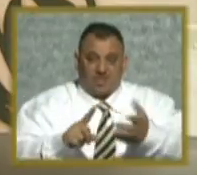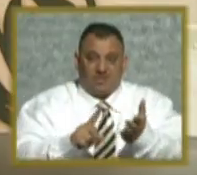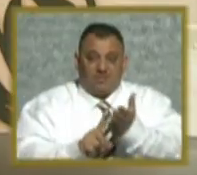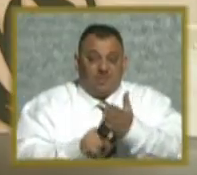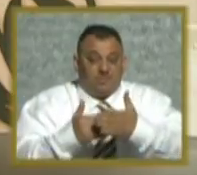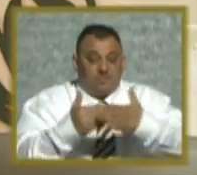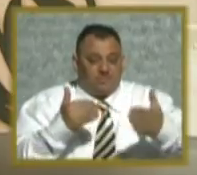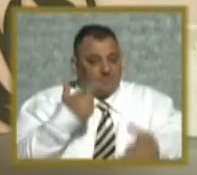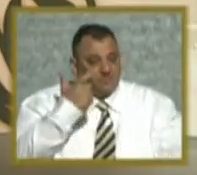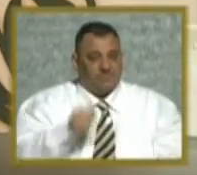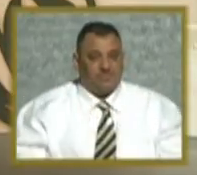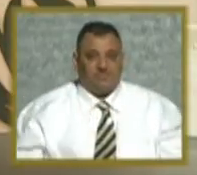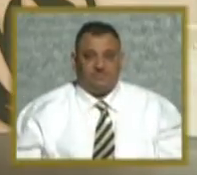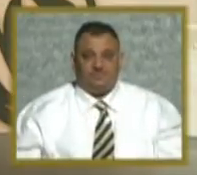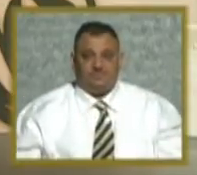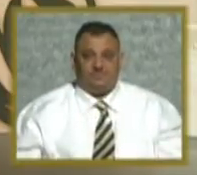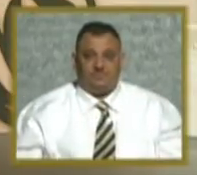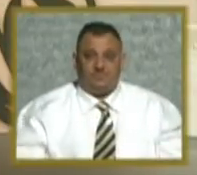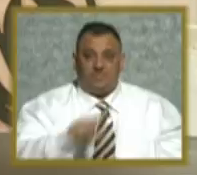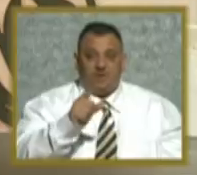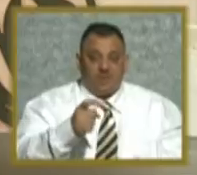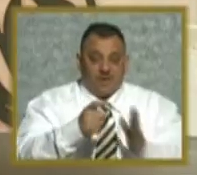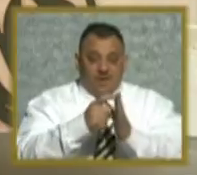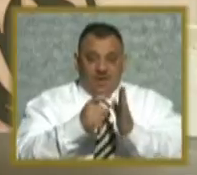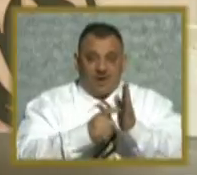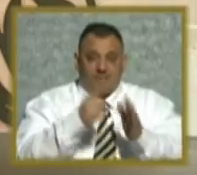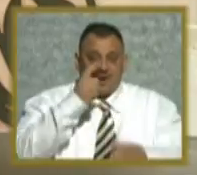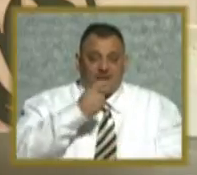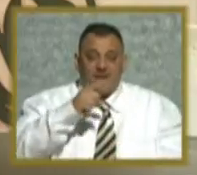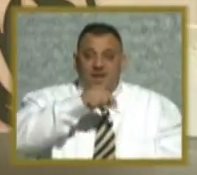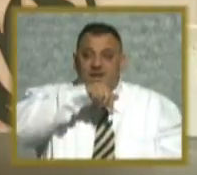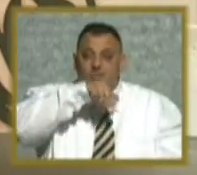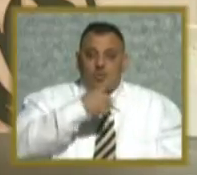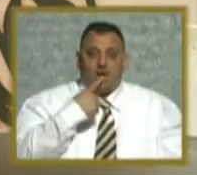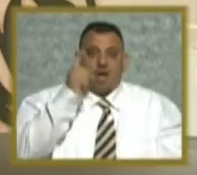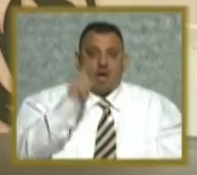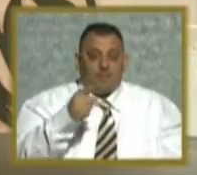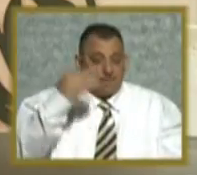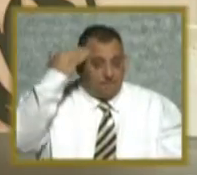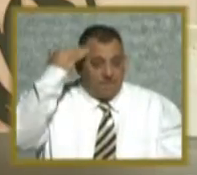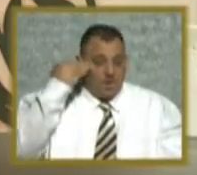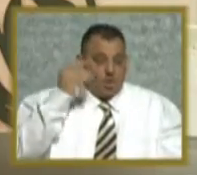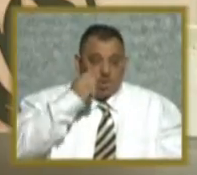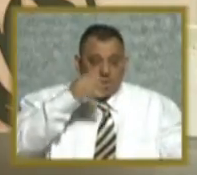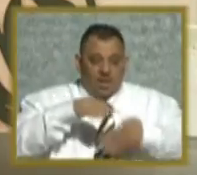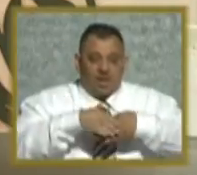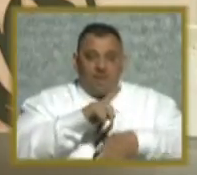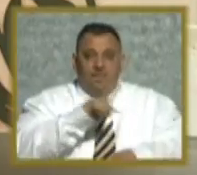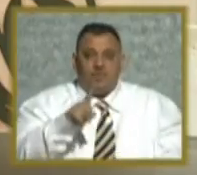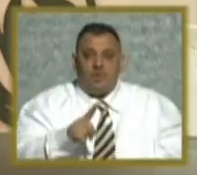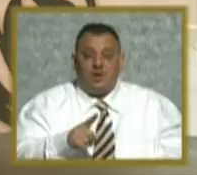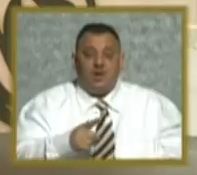تترك، وتتعلمون بأن هذا حكم شرعي، فالنبي عليه الصلاة والسلام هو الذي أمرنا بذلك. فولد العم تسلمين